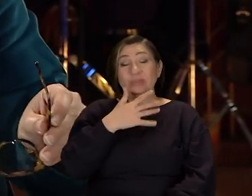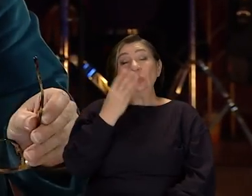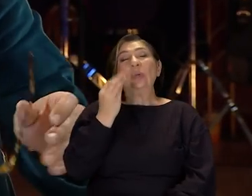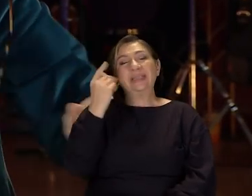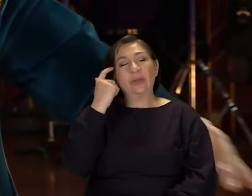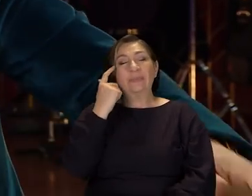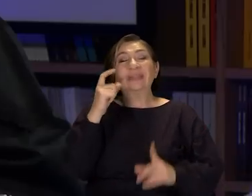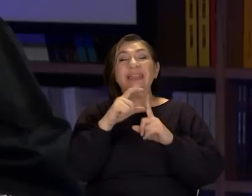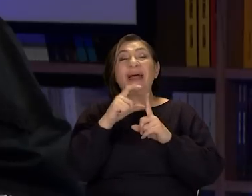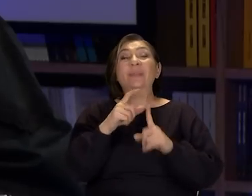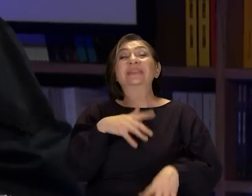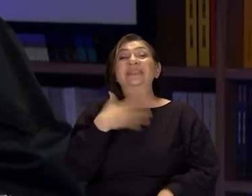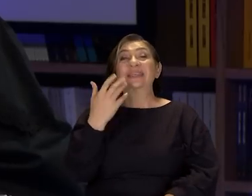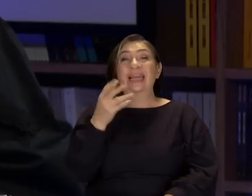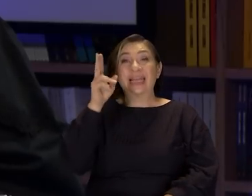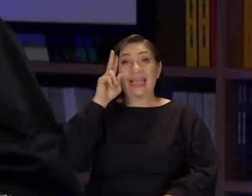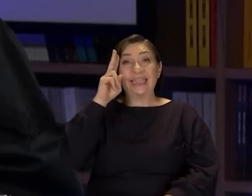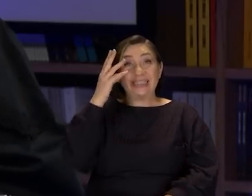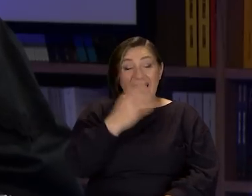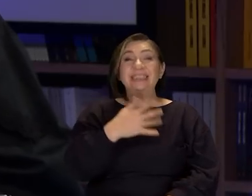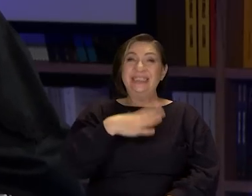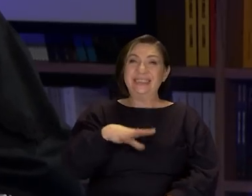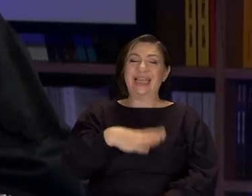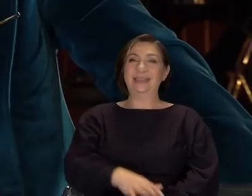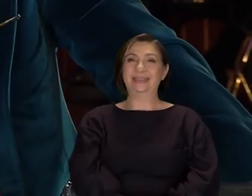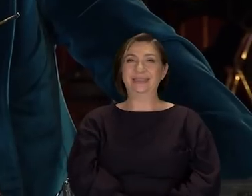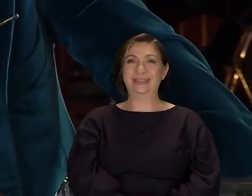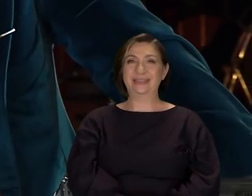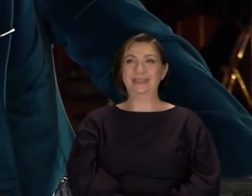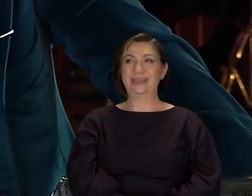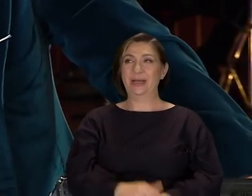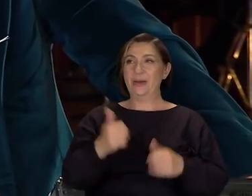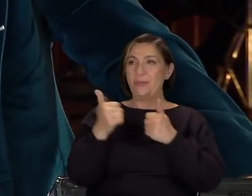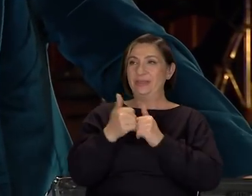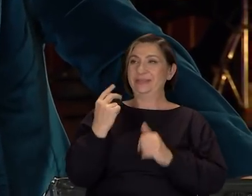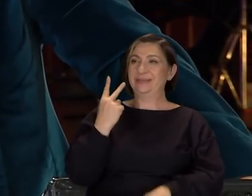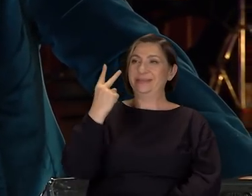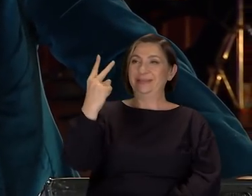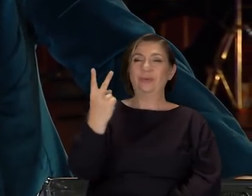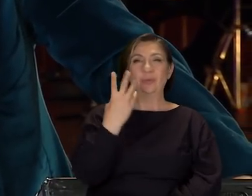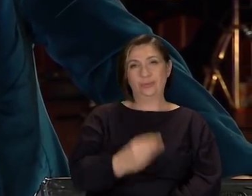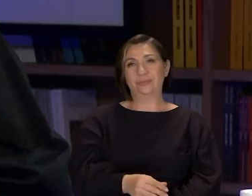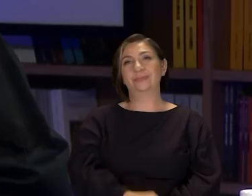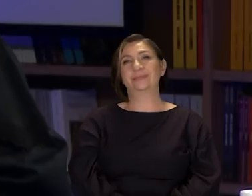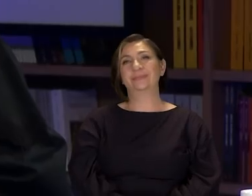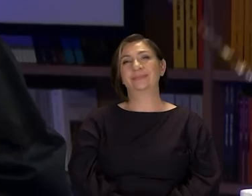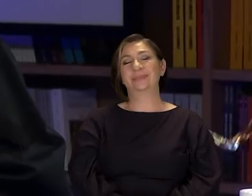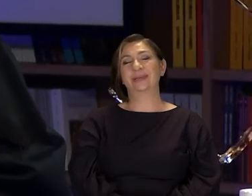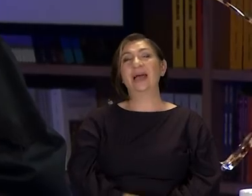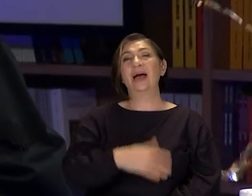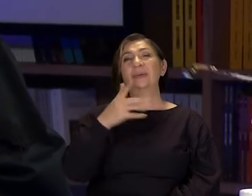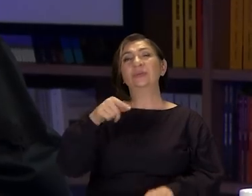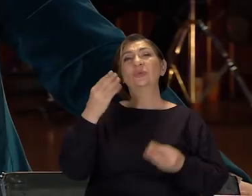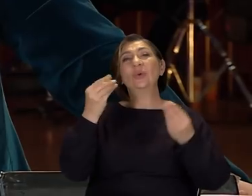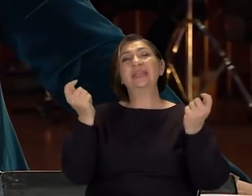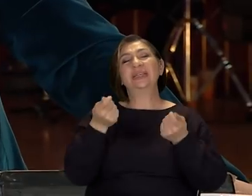istemez. Galatasaraylı ise ister. Maça gidecek biri daha ha. Çıktı tabii. Ama şimdi çok